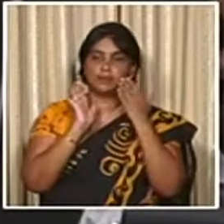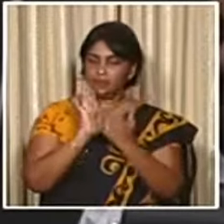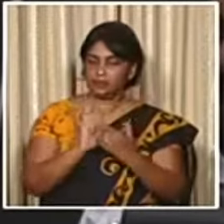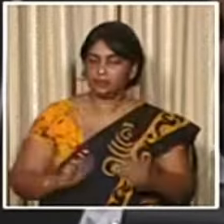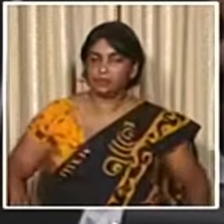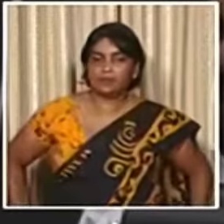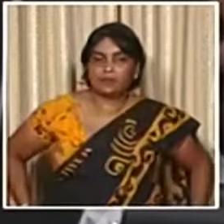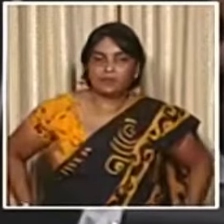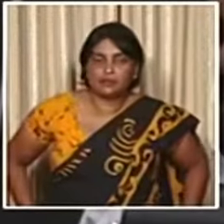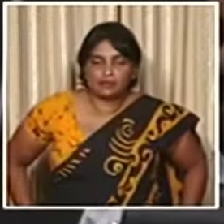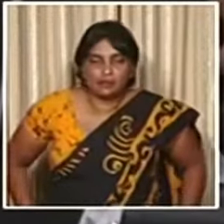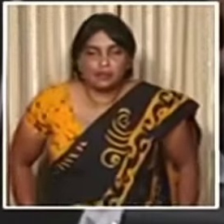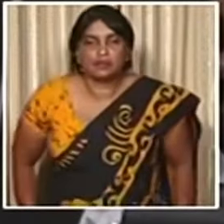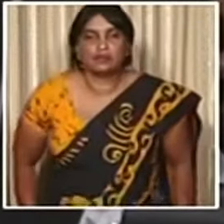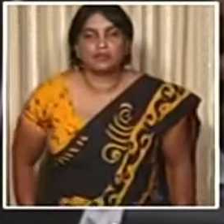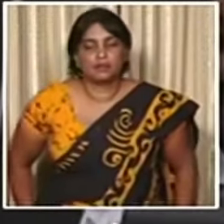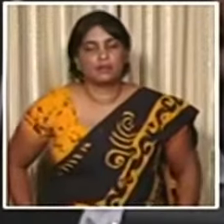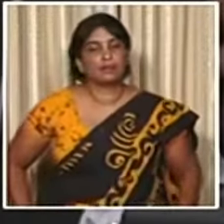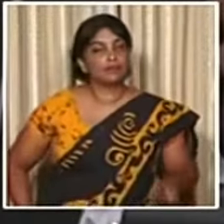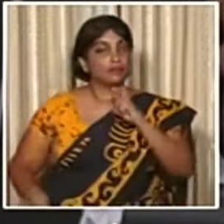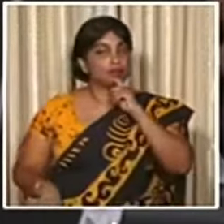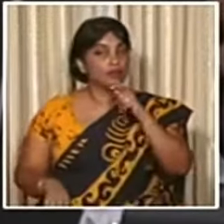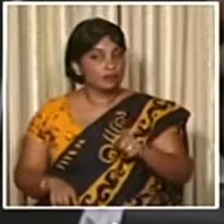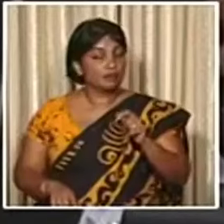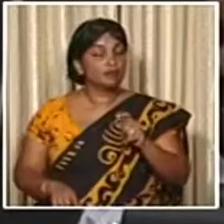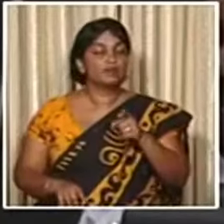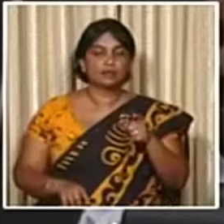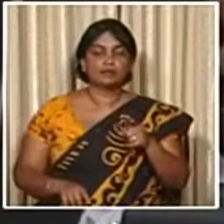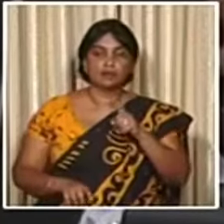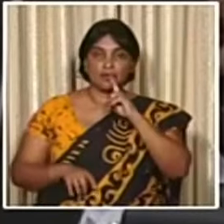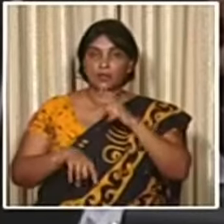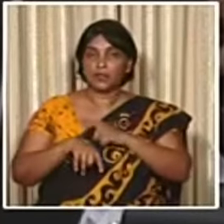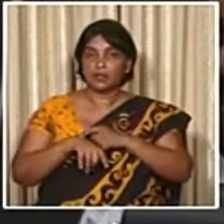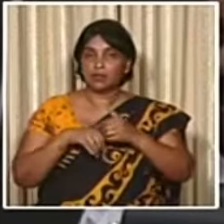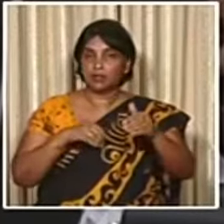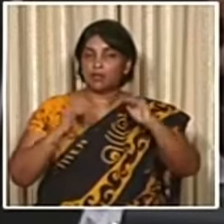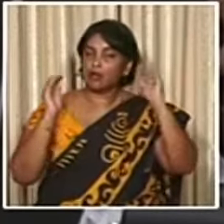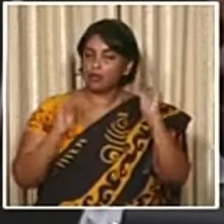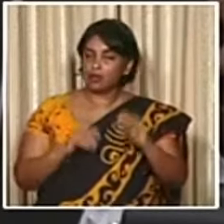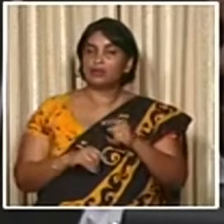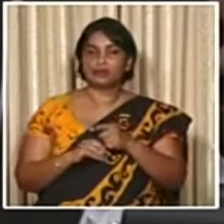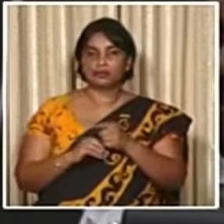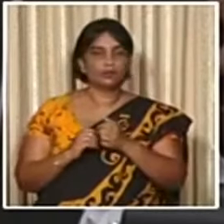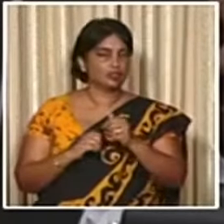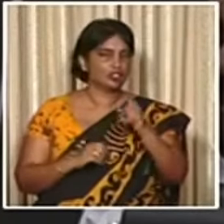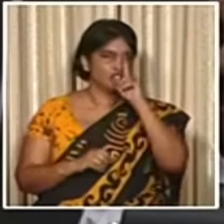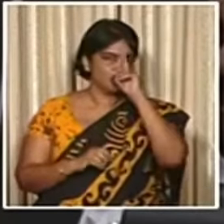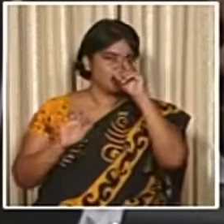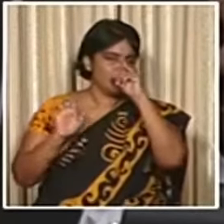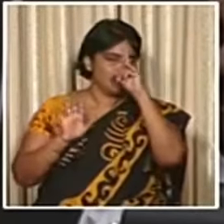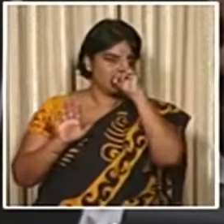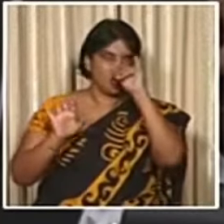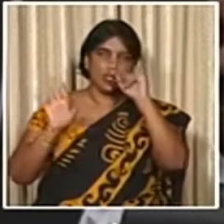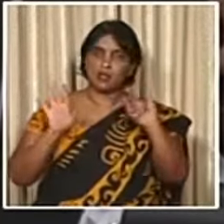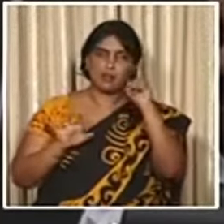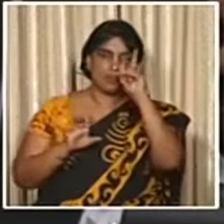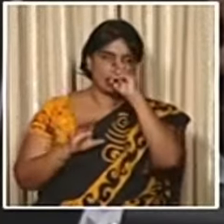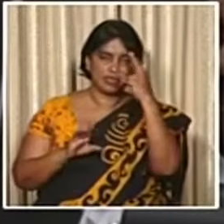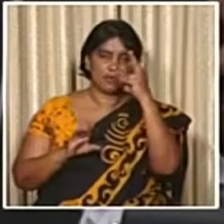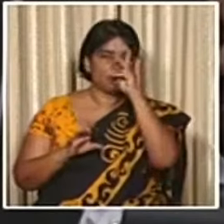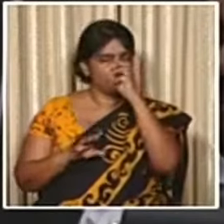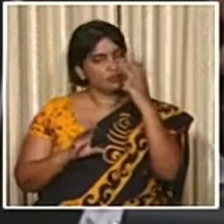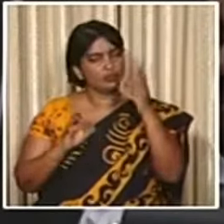කළා. ඒ විනිසුරුවරයා විසින් දැනුම් නියමිත කාල අවම කාල මේකේ සඳහන් කරලා තියෙනවා. සති 6 මාස 2 3